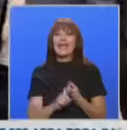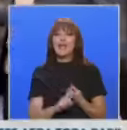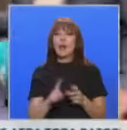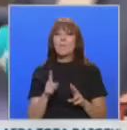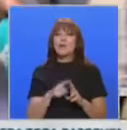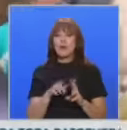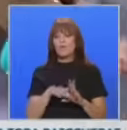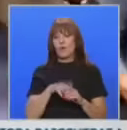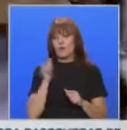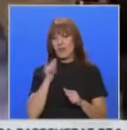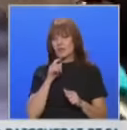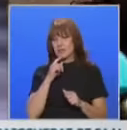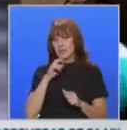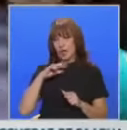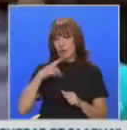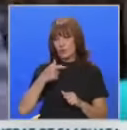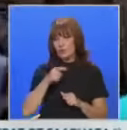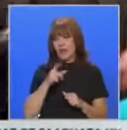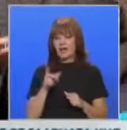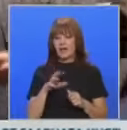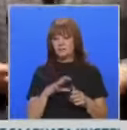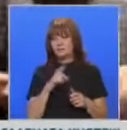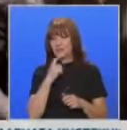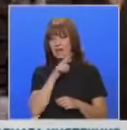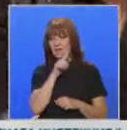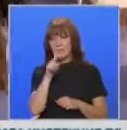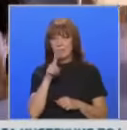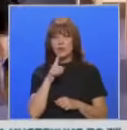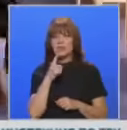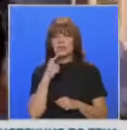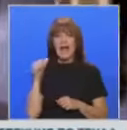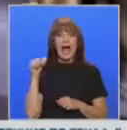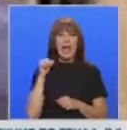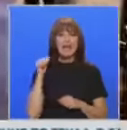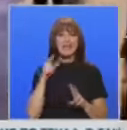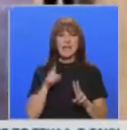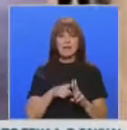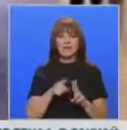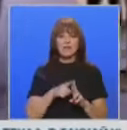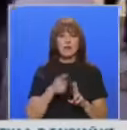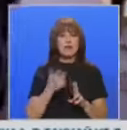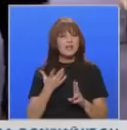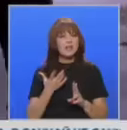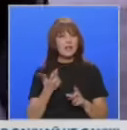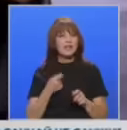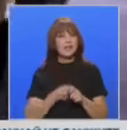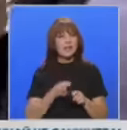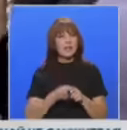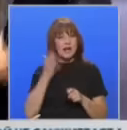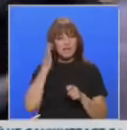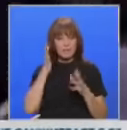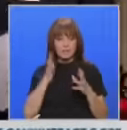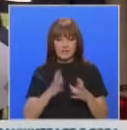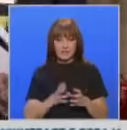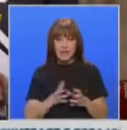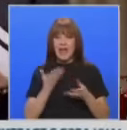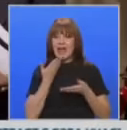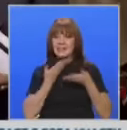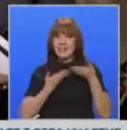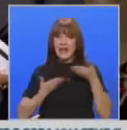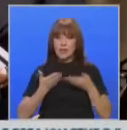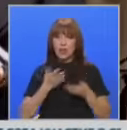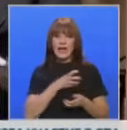Петков отказа да отговаря на въпроси, свързани с ролята на Алексей Петров при сформирането на правителството. Но от думите му стана ясно, че диалогът